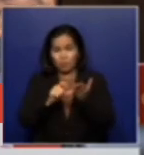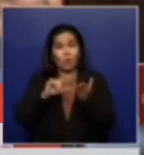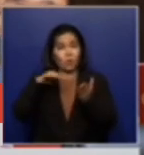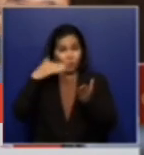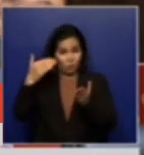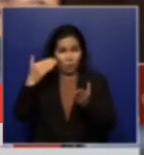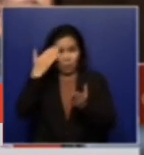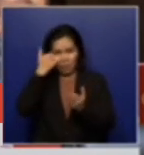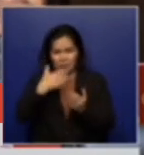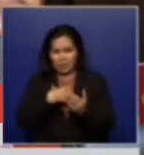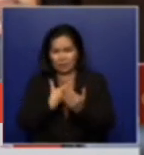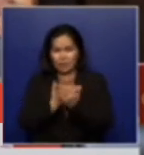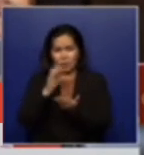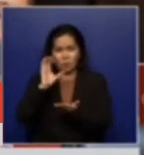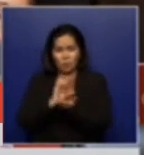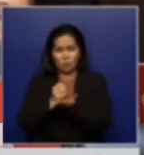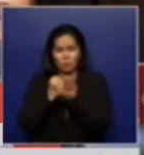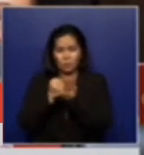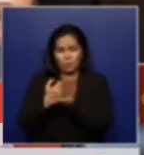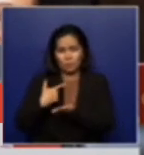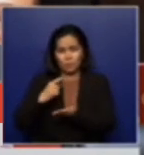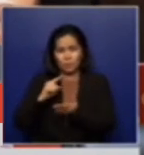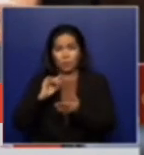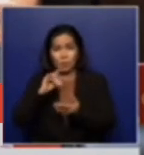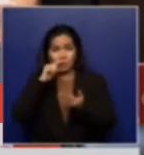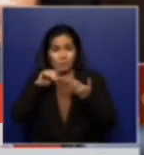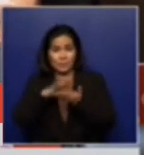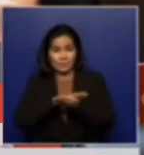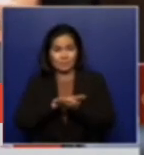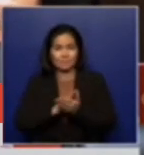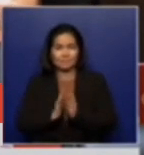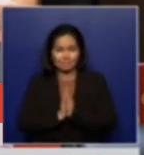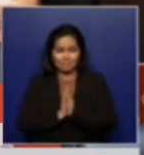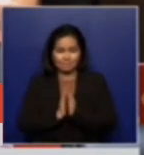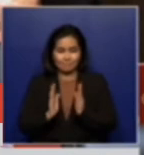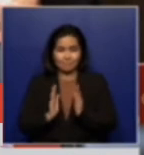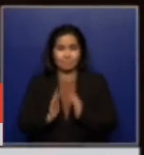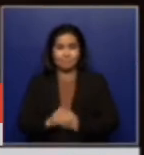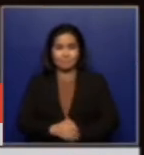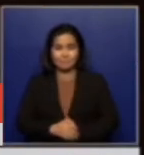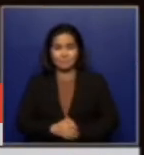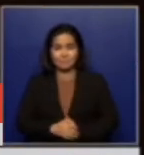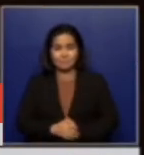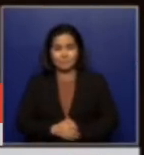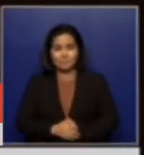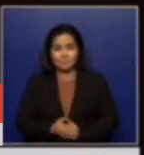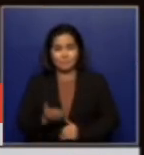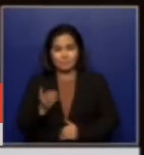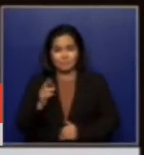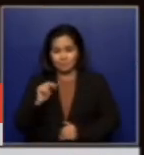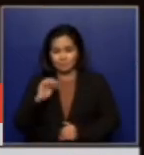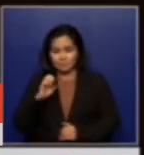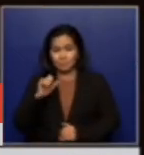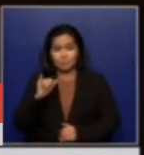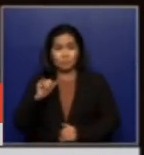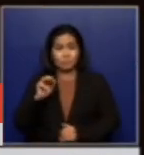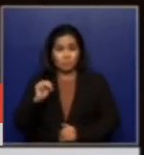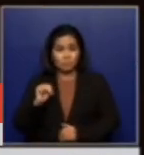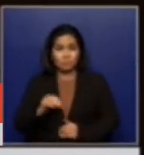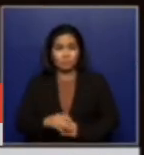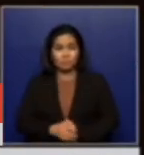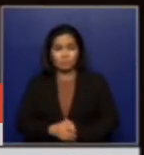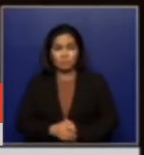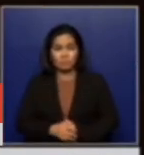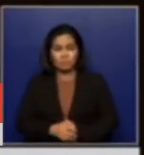แม้ในเล่มมันจะมีความหวังลิบหลีกราบขอบคุณท่านประธานครับ ครับเชิญท่านนิยมครับ